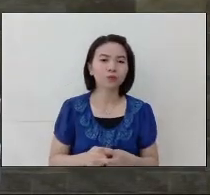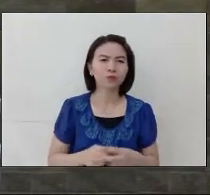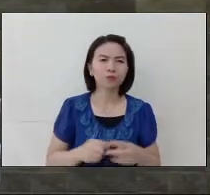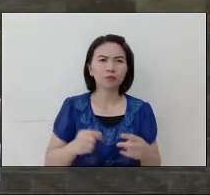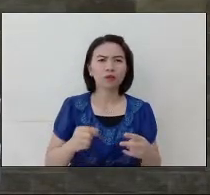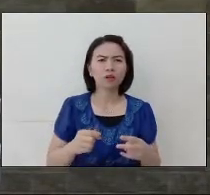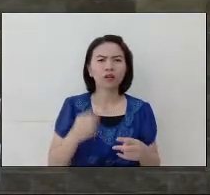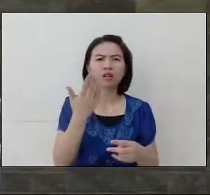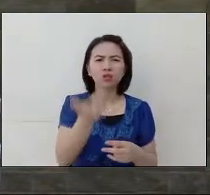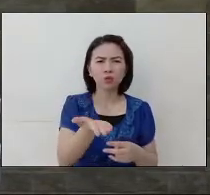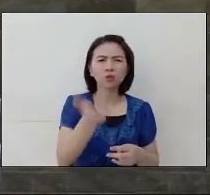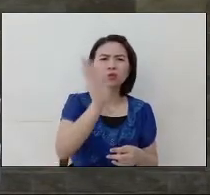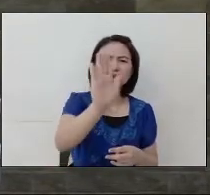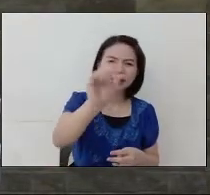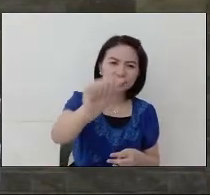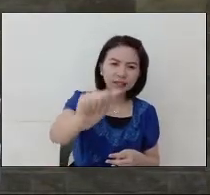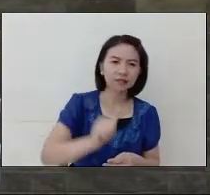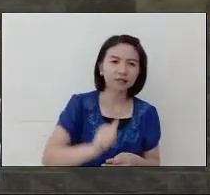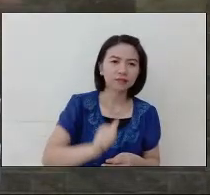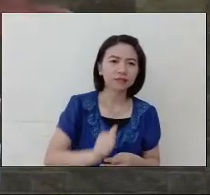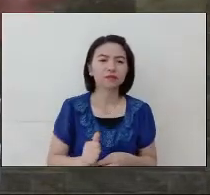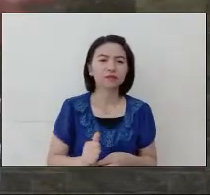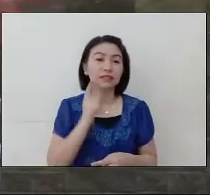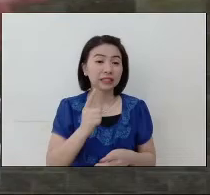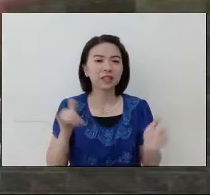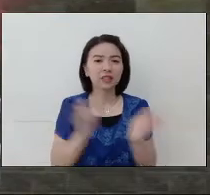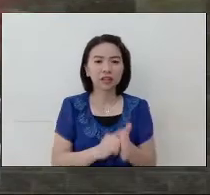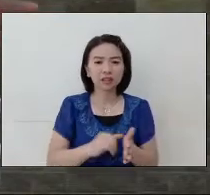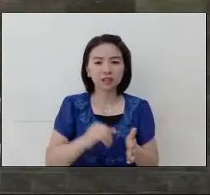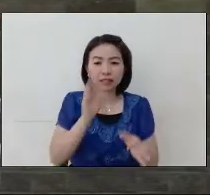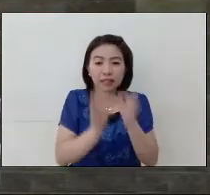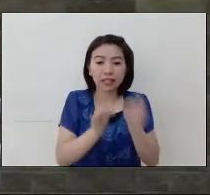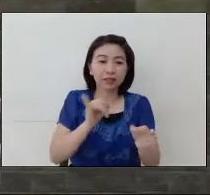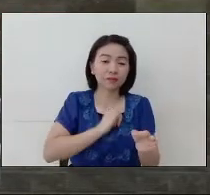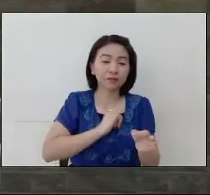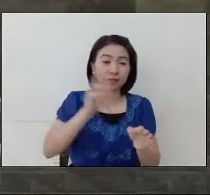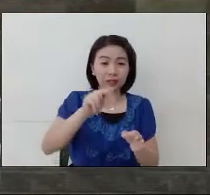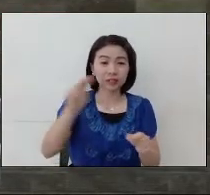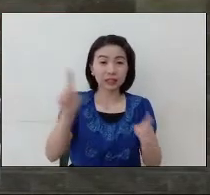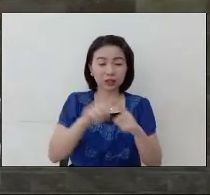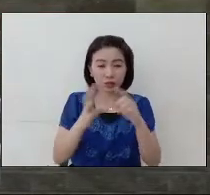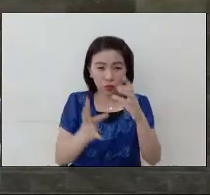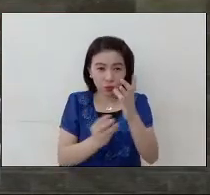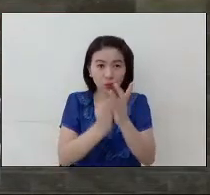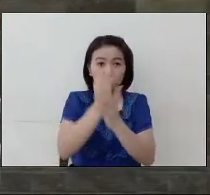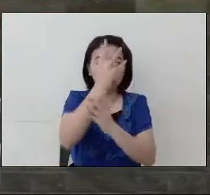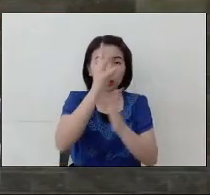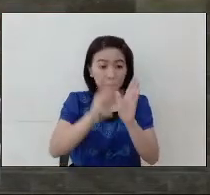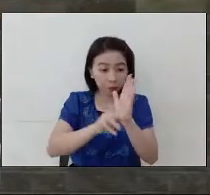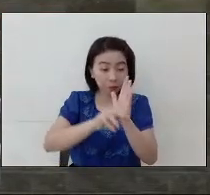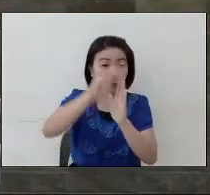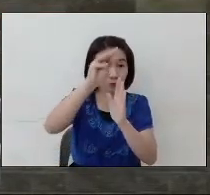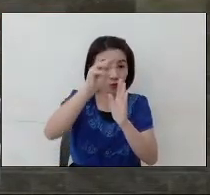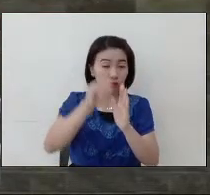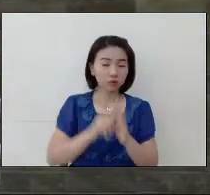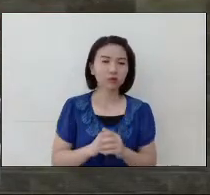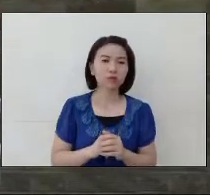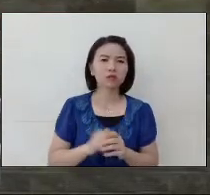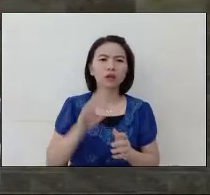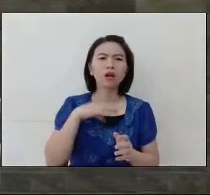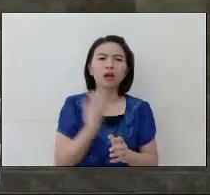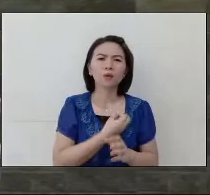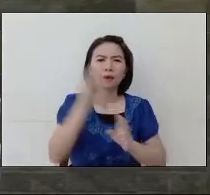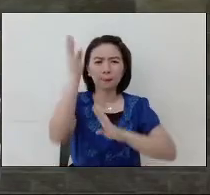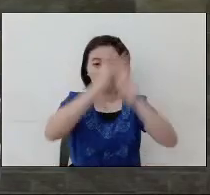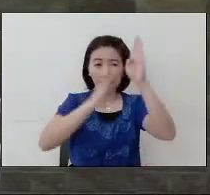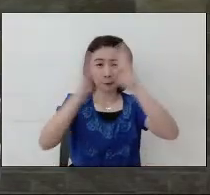mag-mature spiritually or immature spiritually. Now, do you understand, mga kapatid? Our problem, mga kapatid, in even